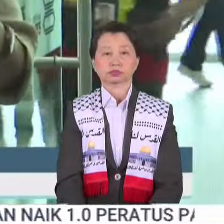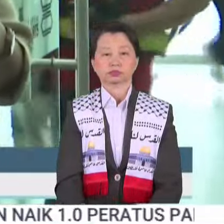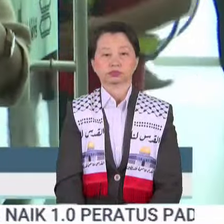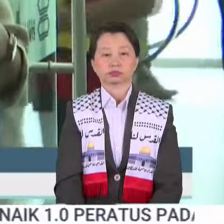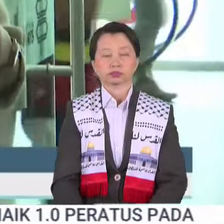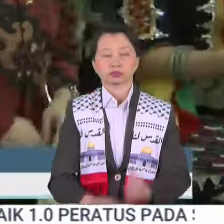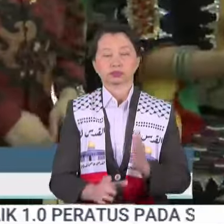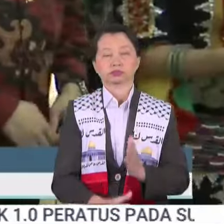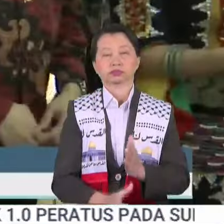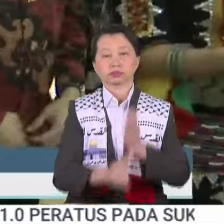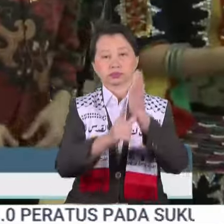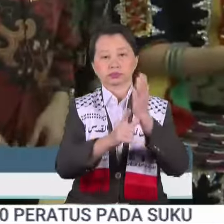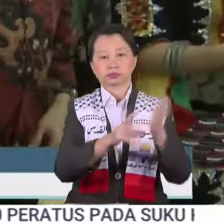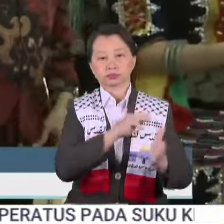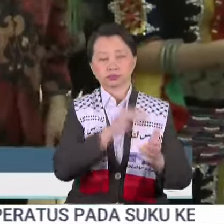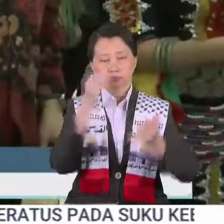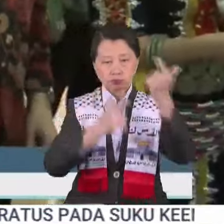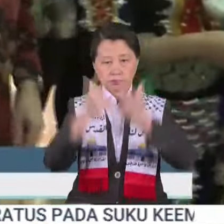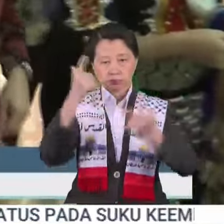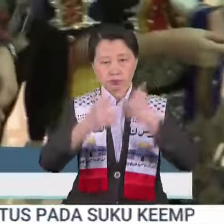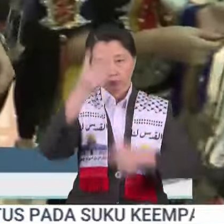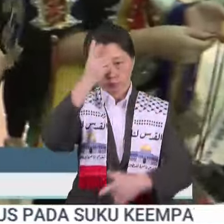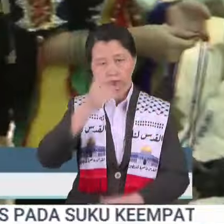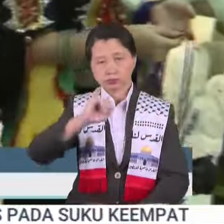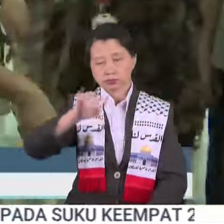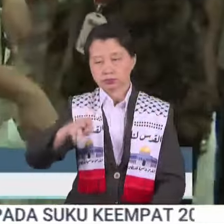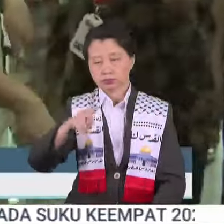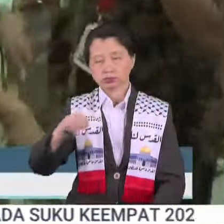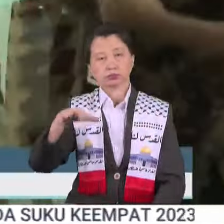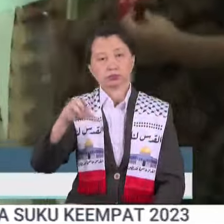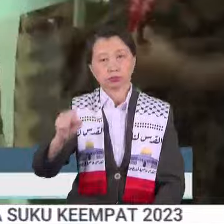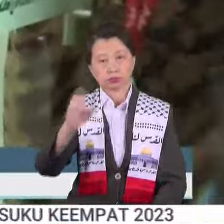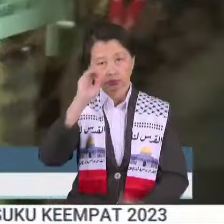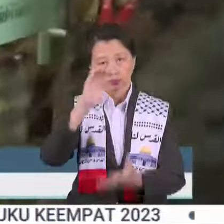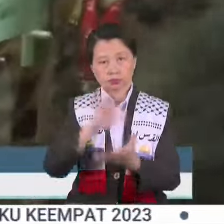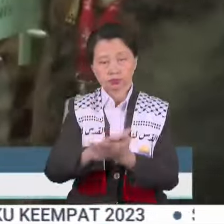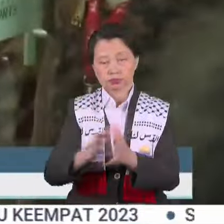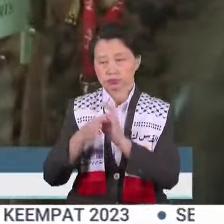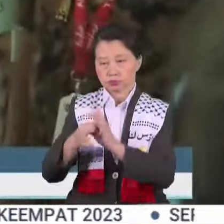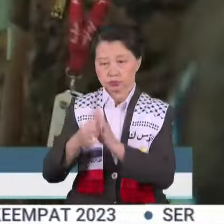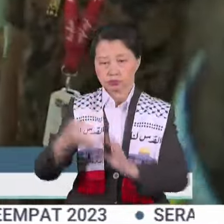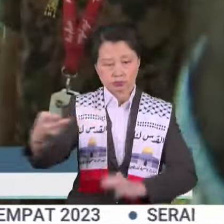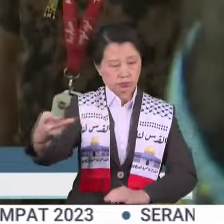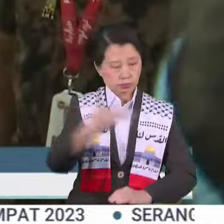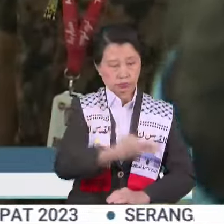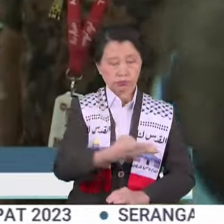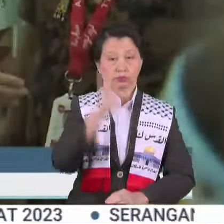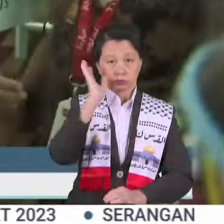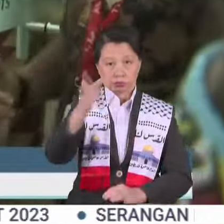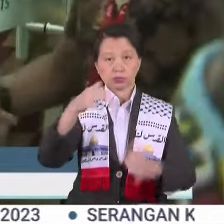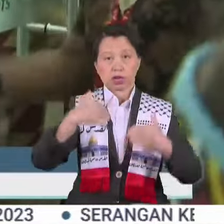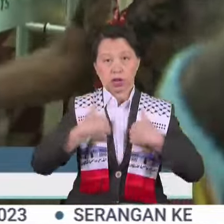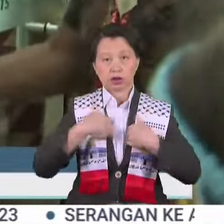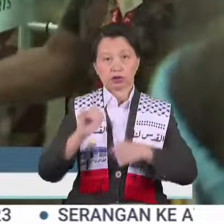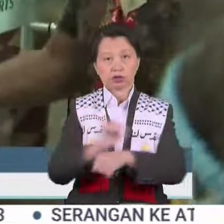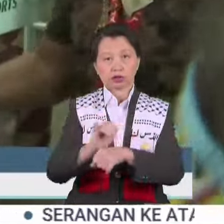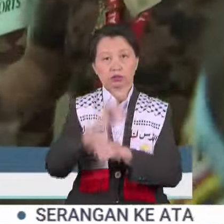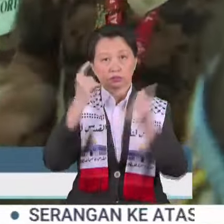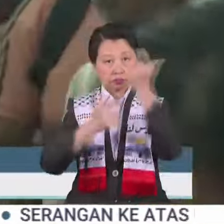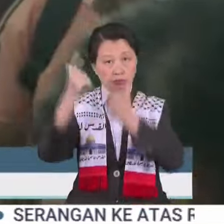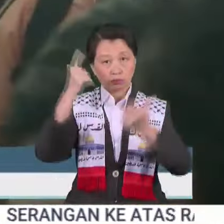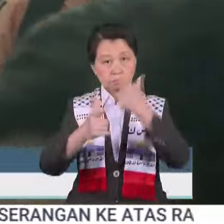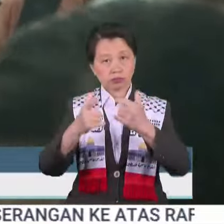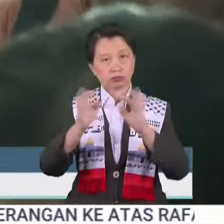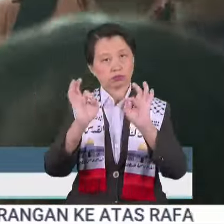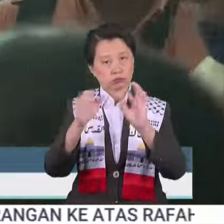Pembantu Menteri Pelancongan Kebudayaan dan Alam Sekitar Datuk Johnston Bangkuai yakin kerjasama kedua-dua pihak itu akan mewujudkan industri pelancongan